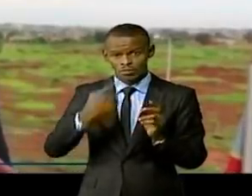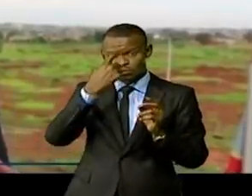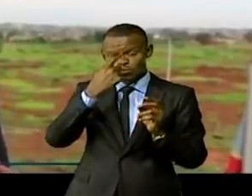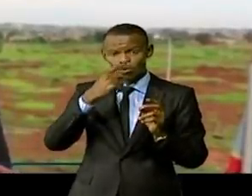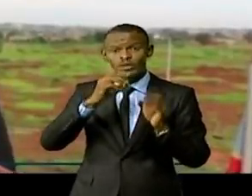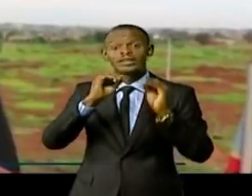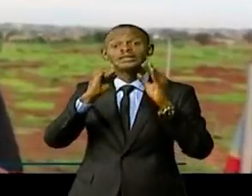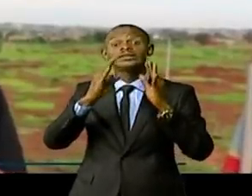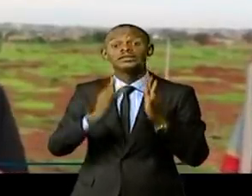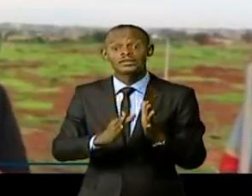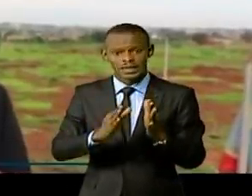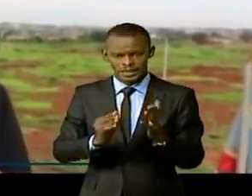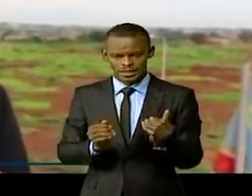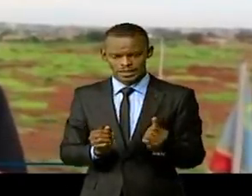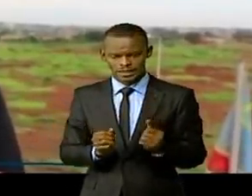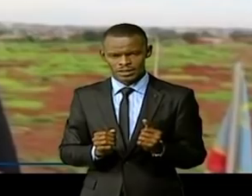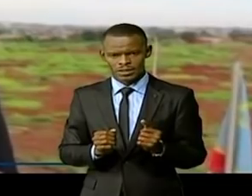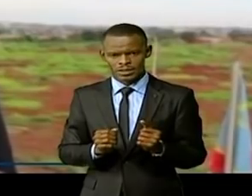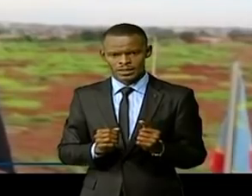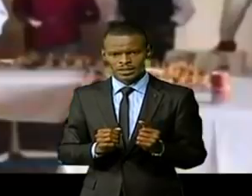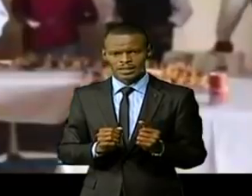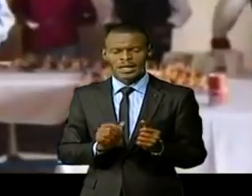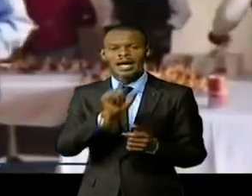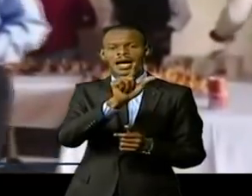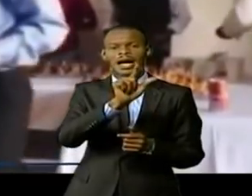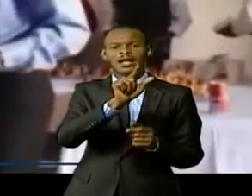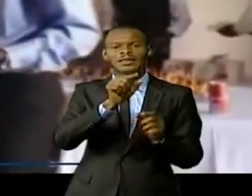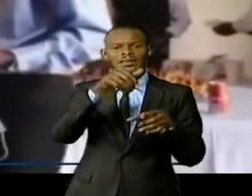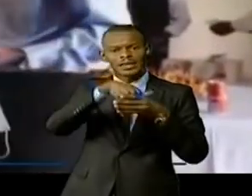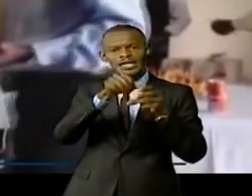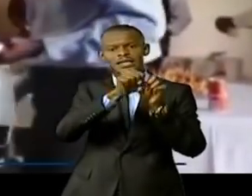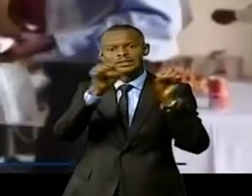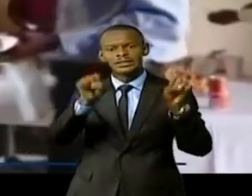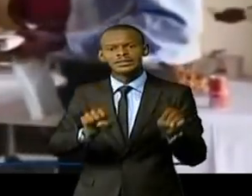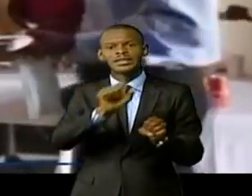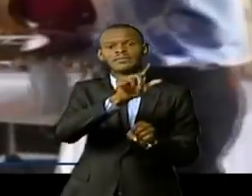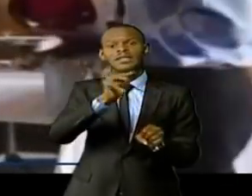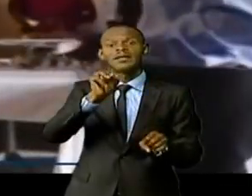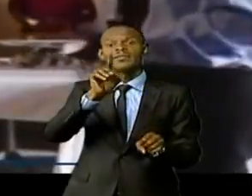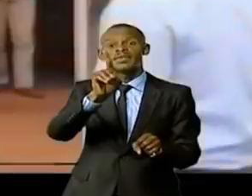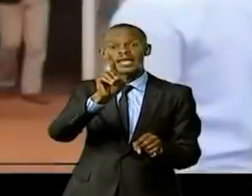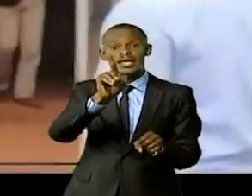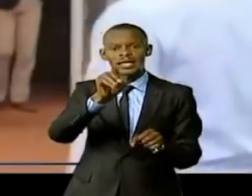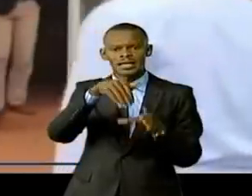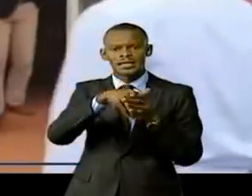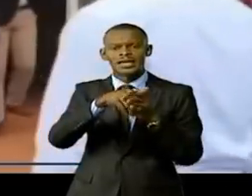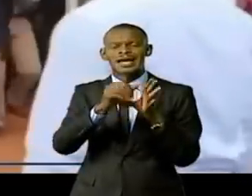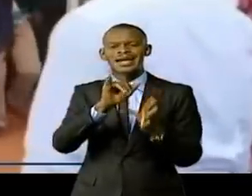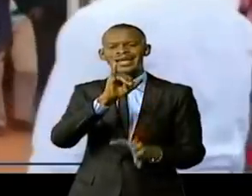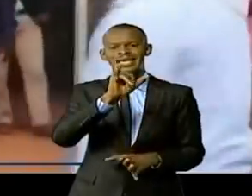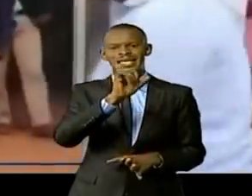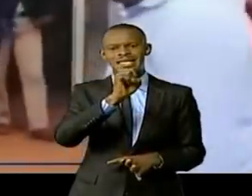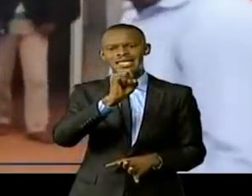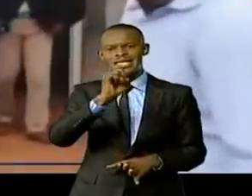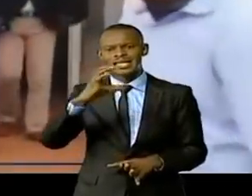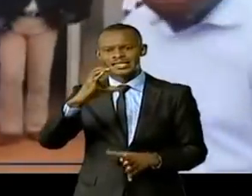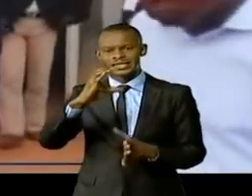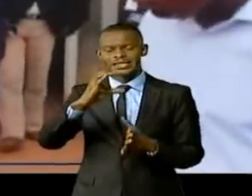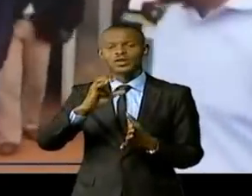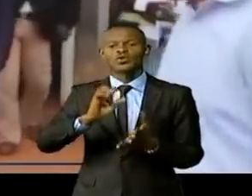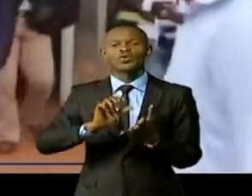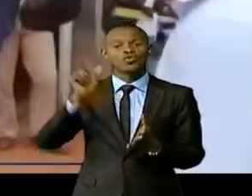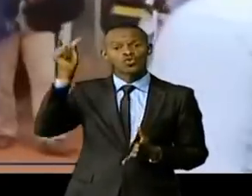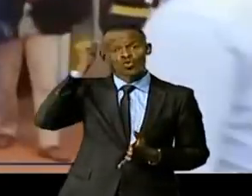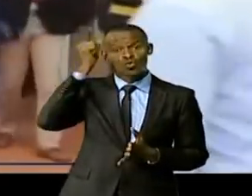LMD ici à l'ISC Lubumbashi. Signalons par ailleurs que l'ISC Lubumbashi est le seul établissement universitaire à organiser ses